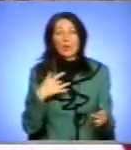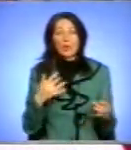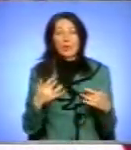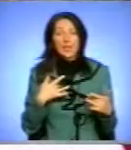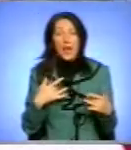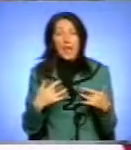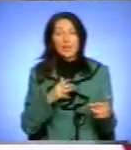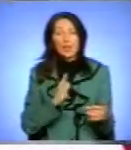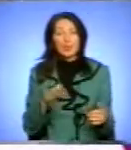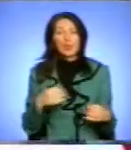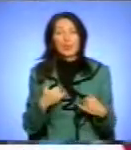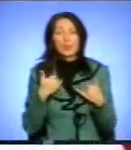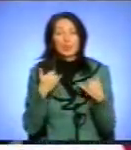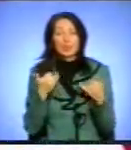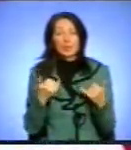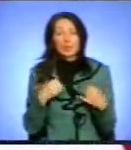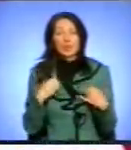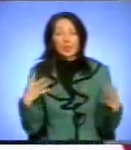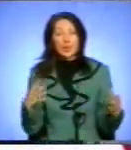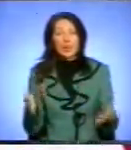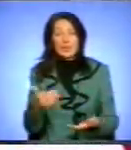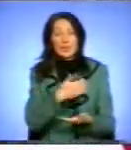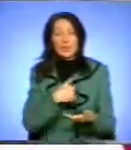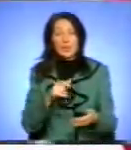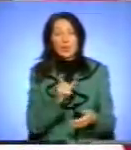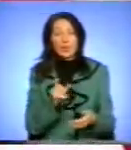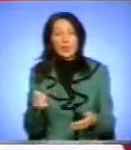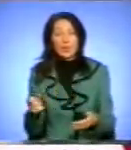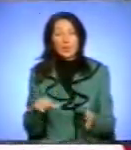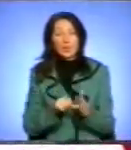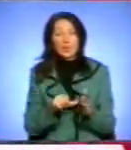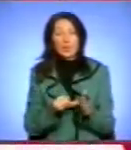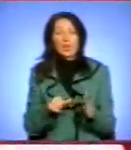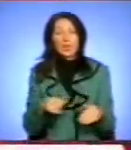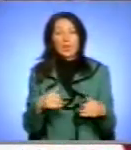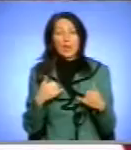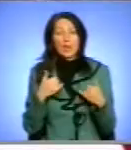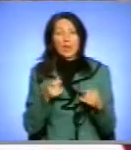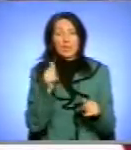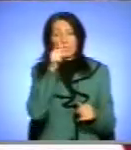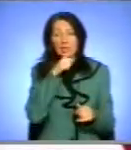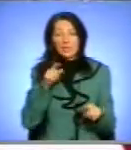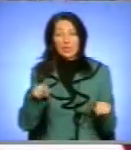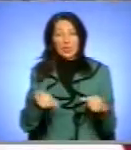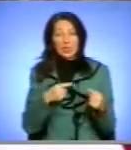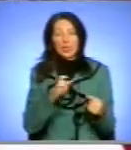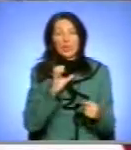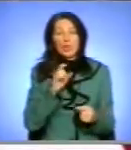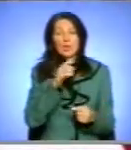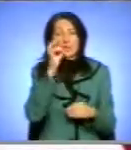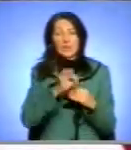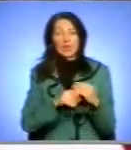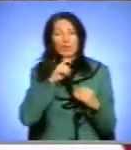відбудеться урочисте зібрання громадськості, присвячене річниці створення Західноукраїнської Народної Республіки. Концертну